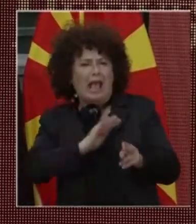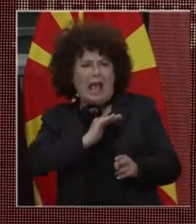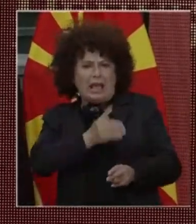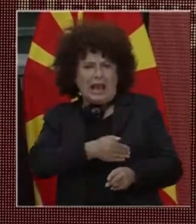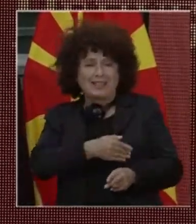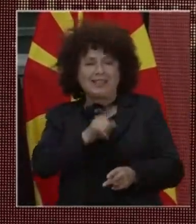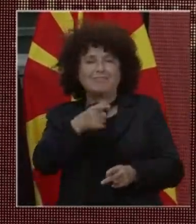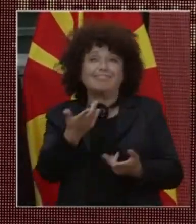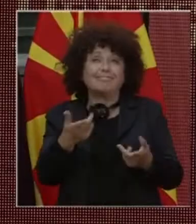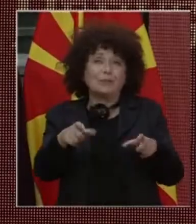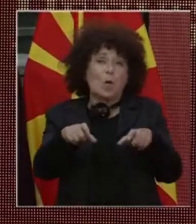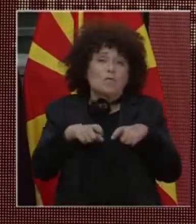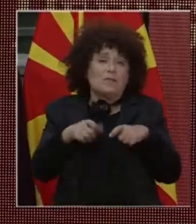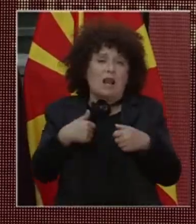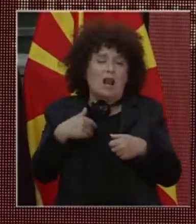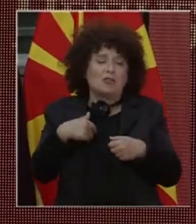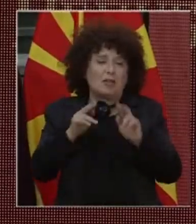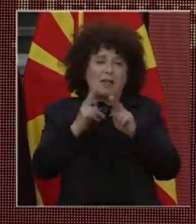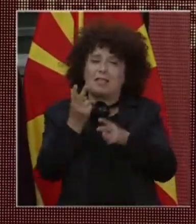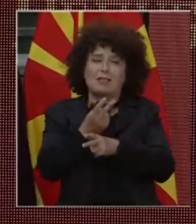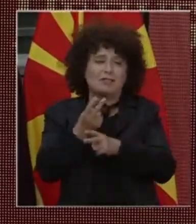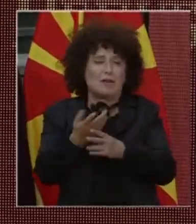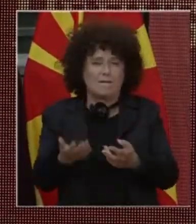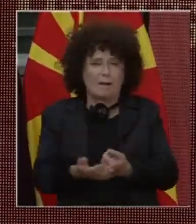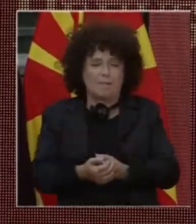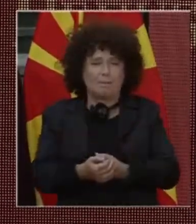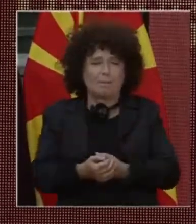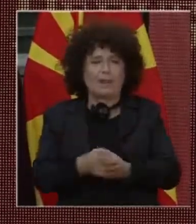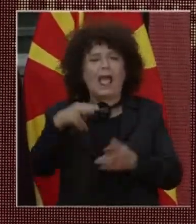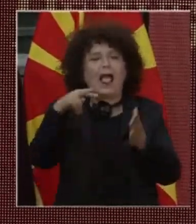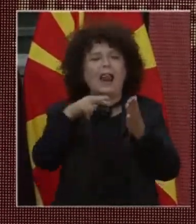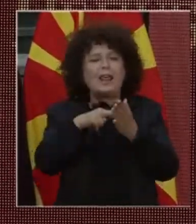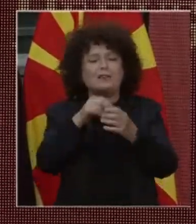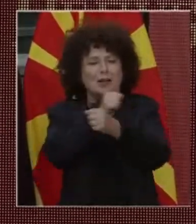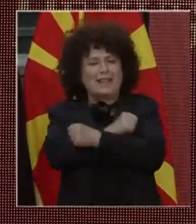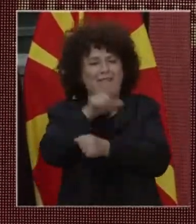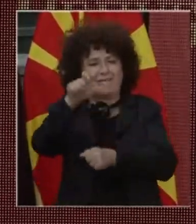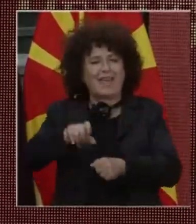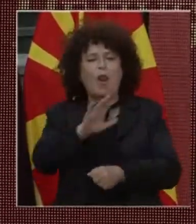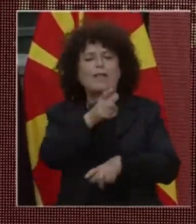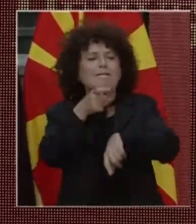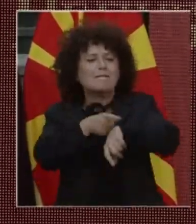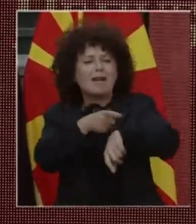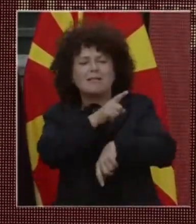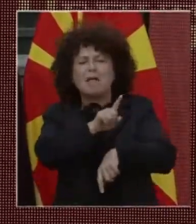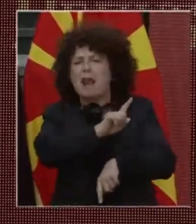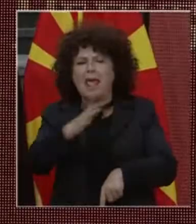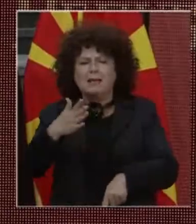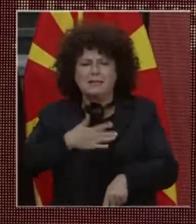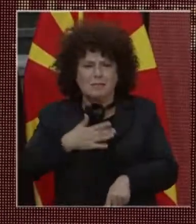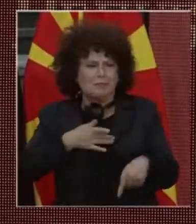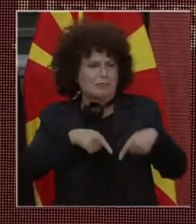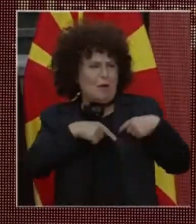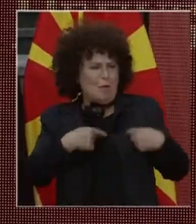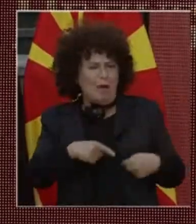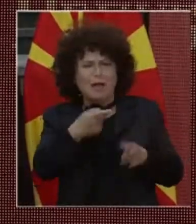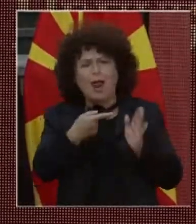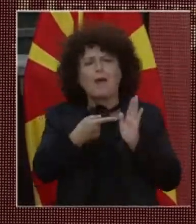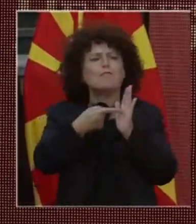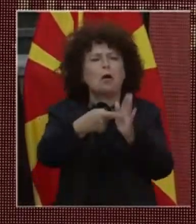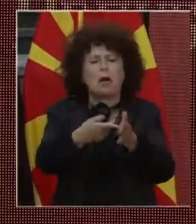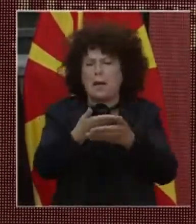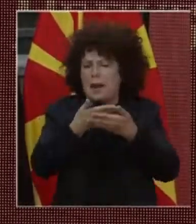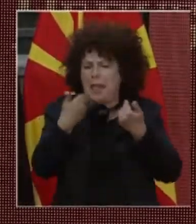задолжи нашето општество. Ленче Здравкин, пак со својата несебична хуманитарна дејност, покажа дека